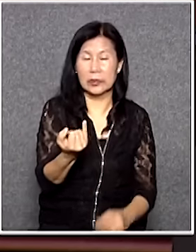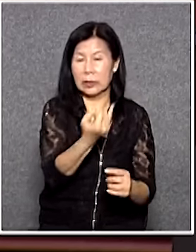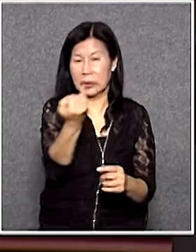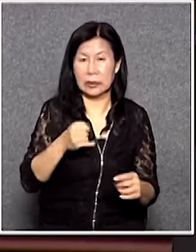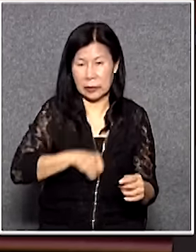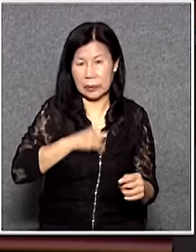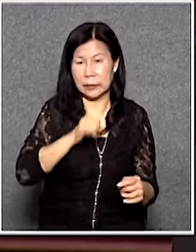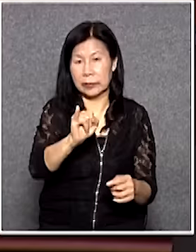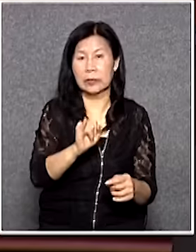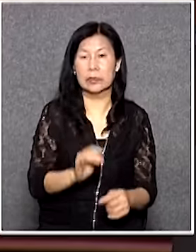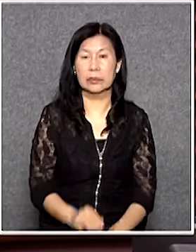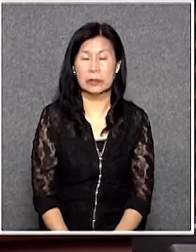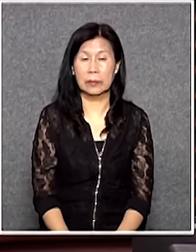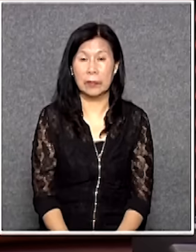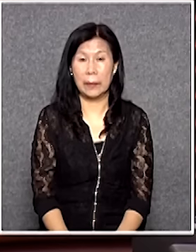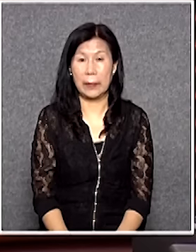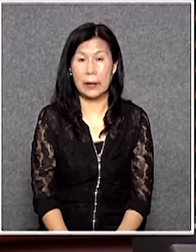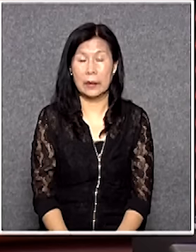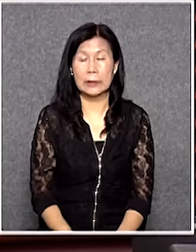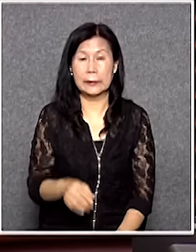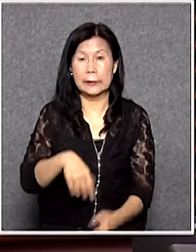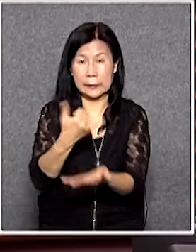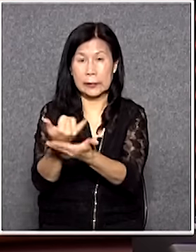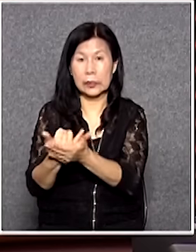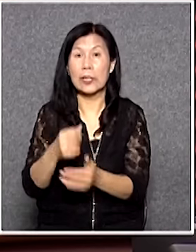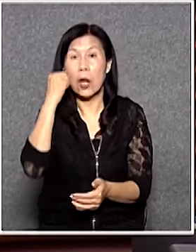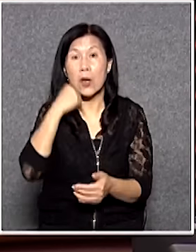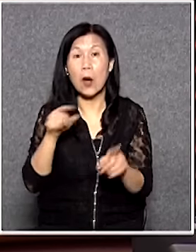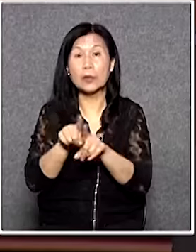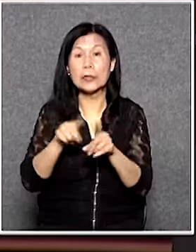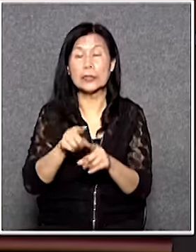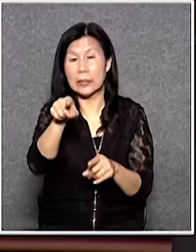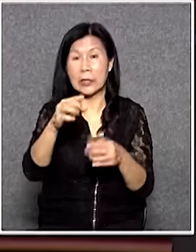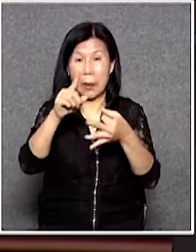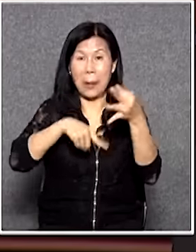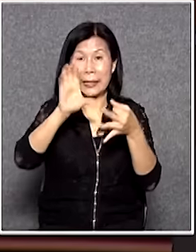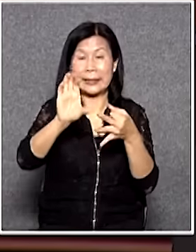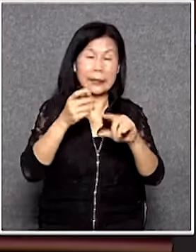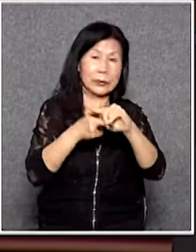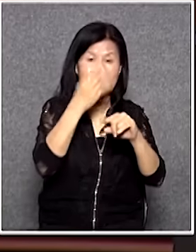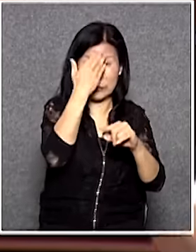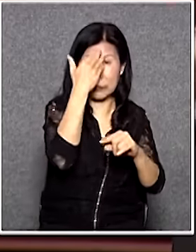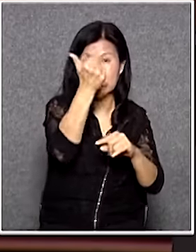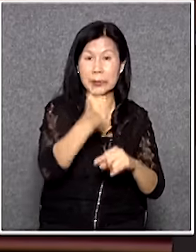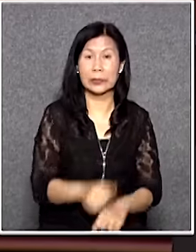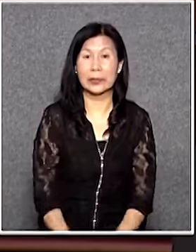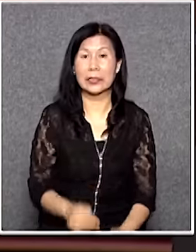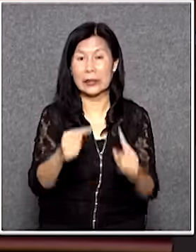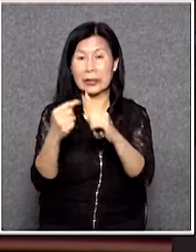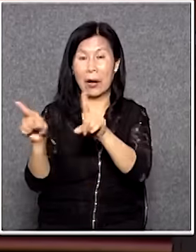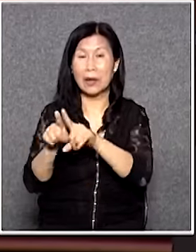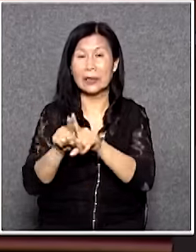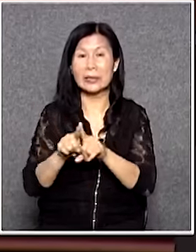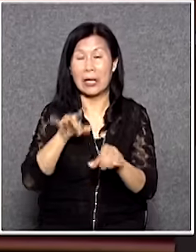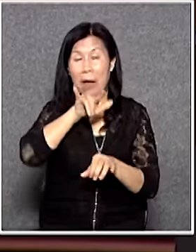我现在告诉你，是吧？抵死啊，你临老过不到世，不是个个好像你陈家强那样，大佬。不是个个好像个民航